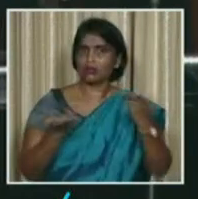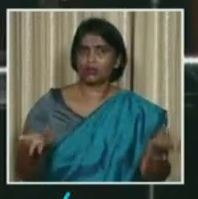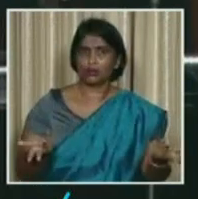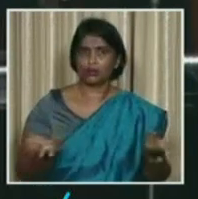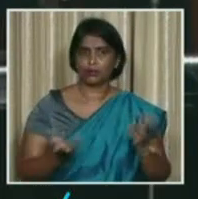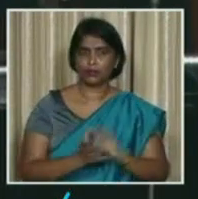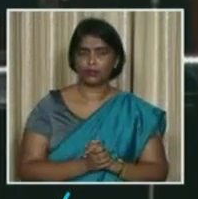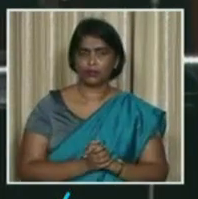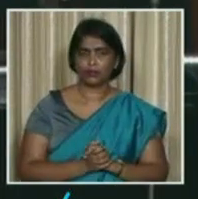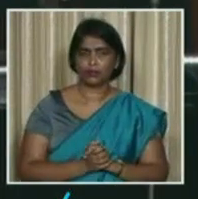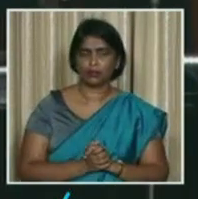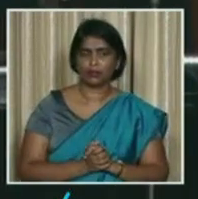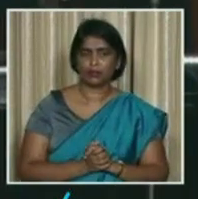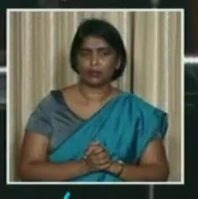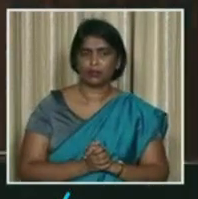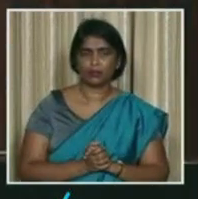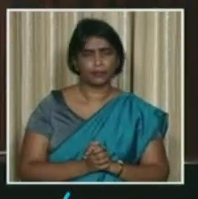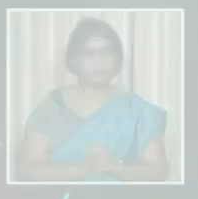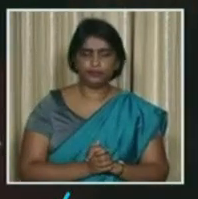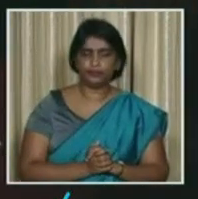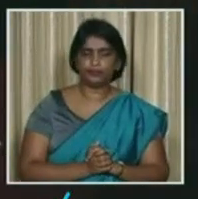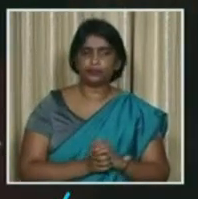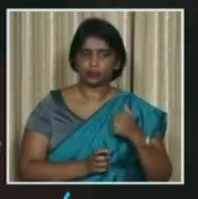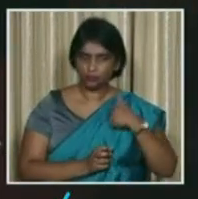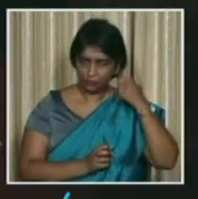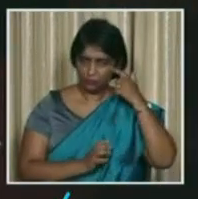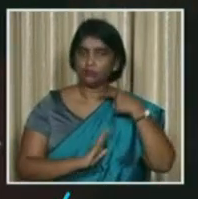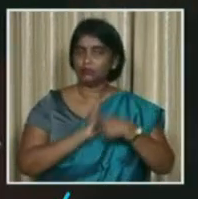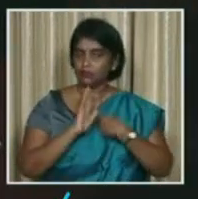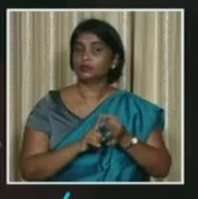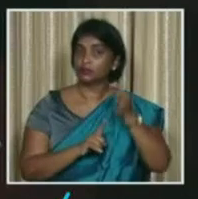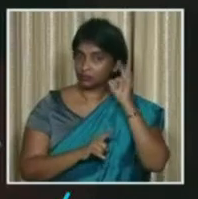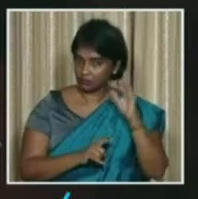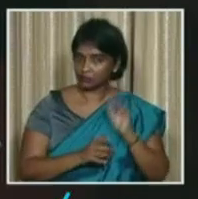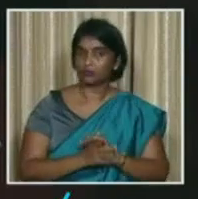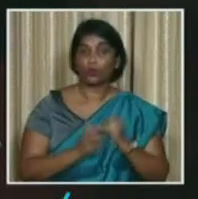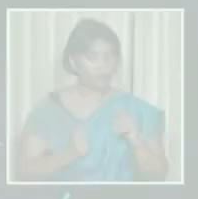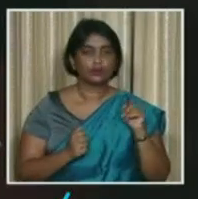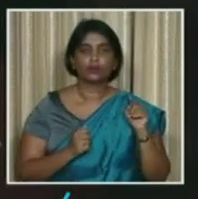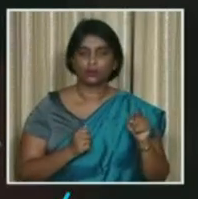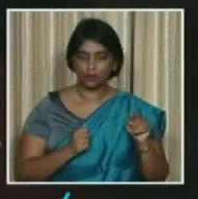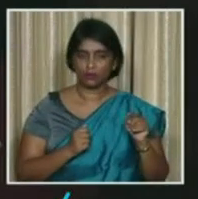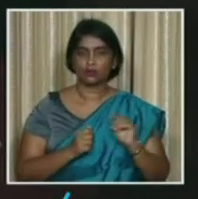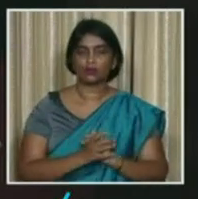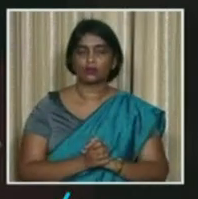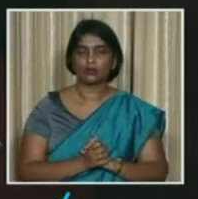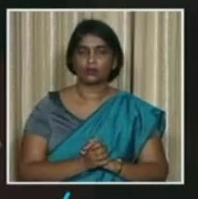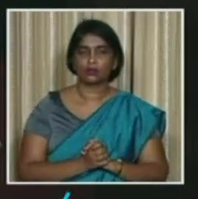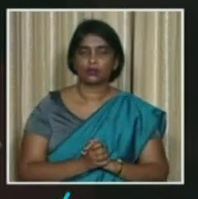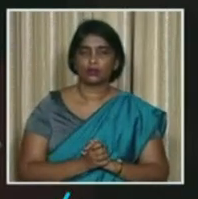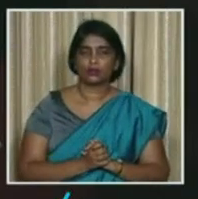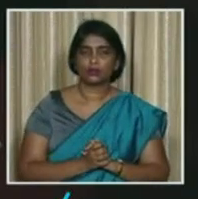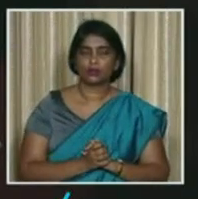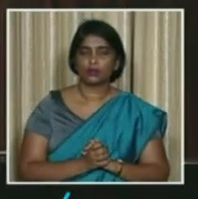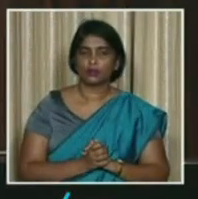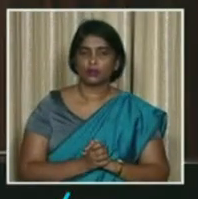this? I have to explain my this. No, he didn't mention your name. ඉතින් මේ රටේ ජනාධිපතිවරයා උත්සාහ කරන්නේ කියන්නේ මතක ප්‍රජාතන්ත්‍රවාදී